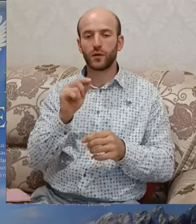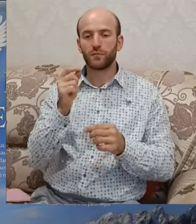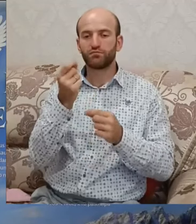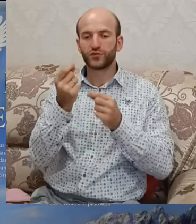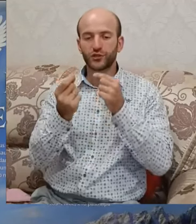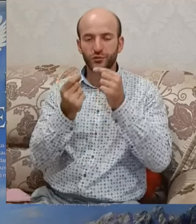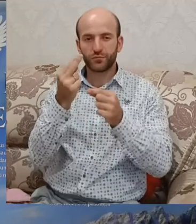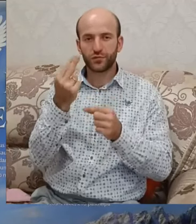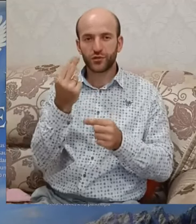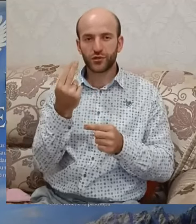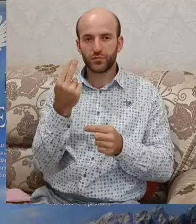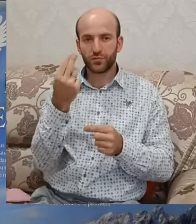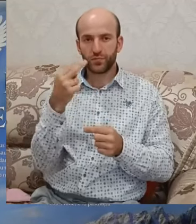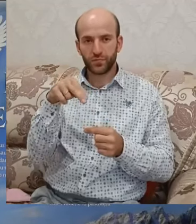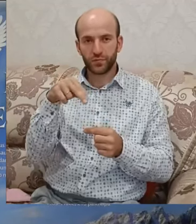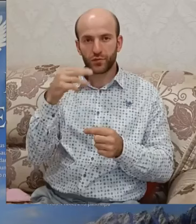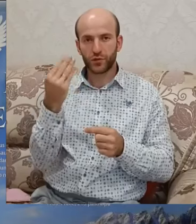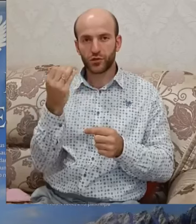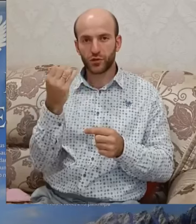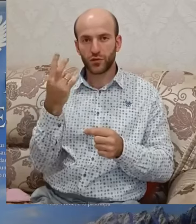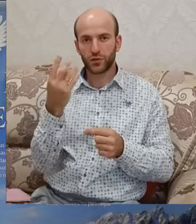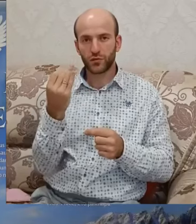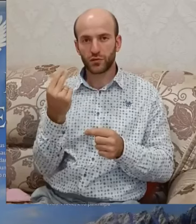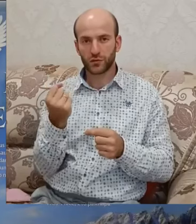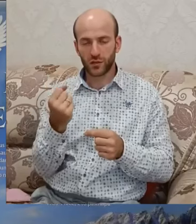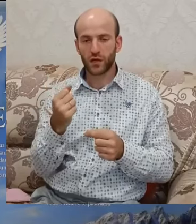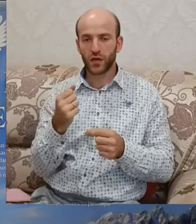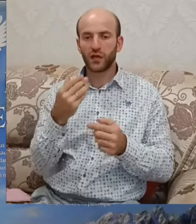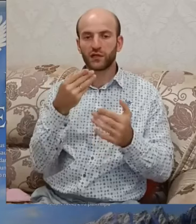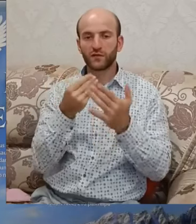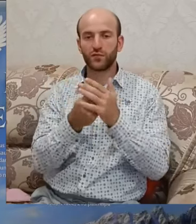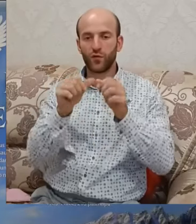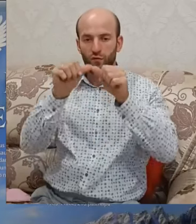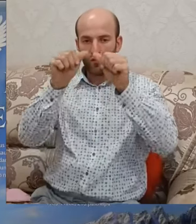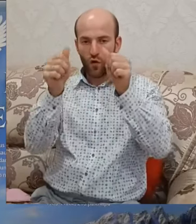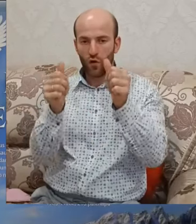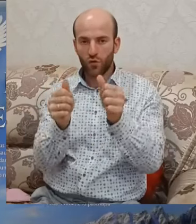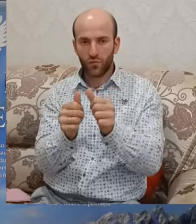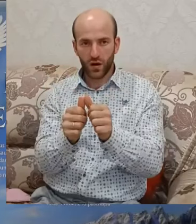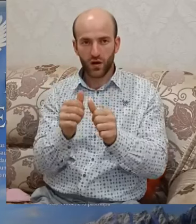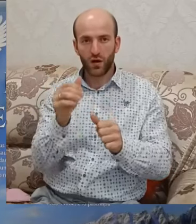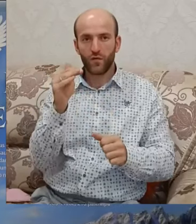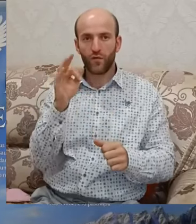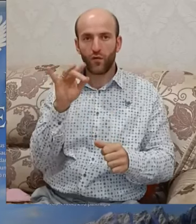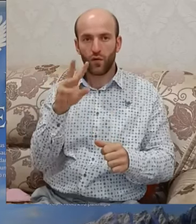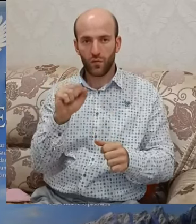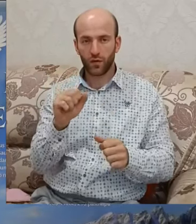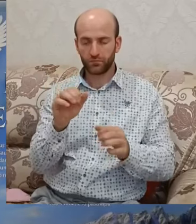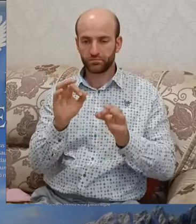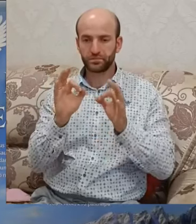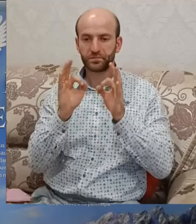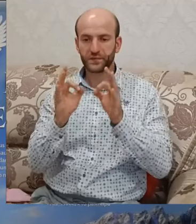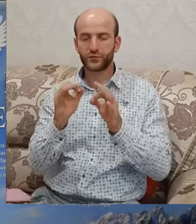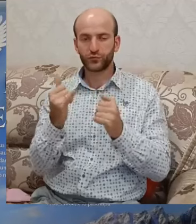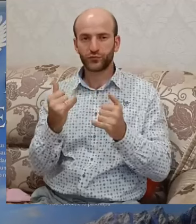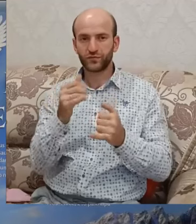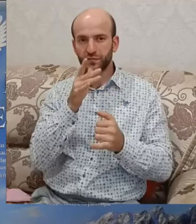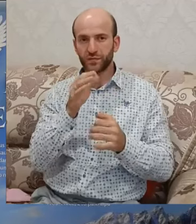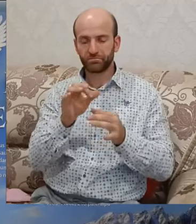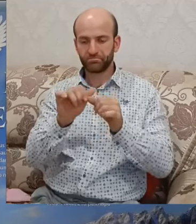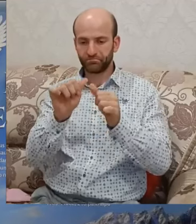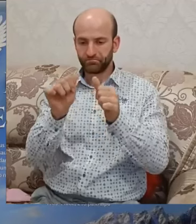Negalite. Не можете. Jie turi pagulėti sūnaus artume. Они должны полежать в близости сына. Kad subręstų ir tik